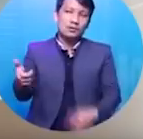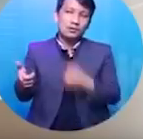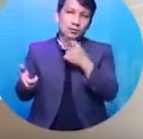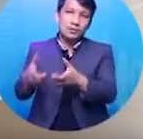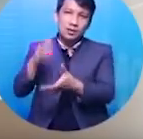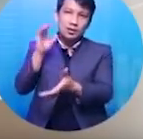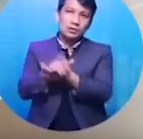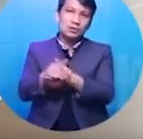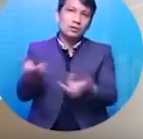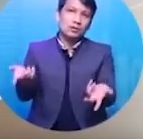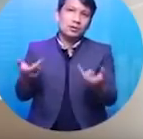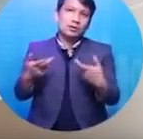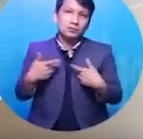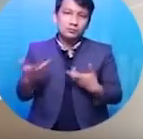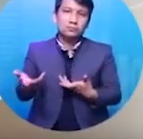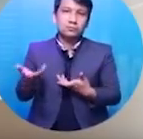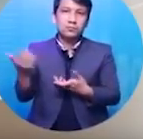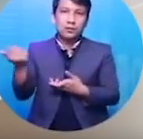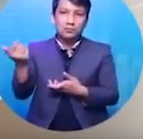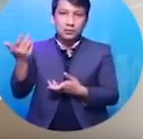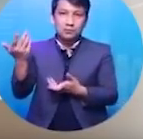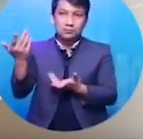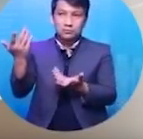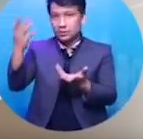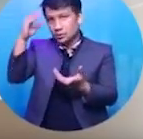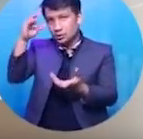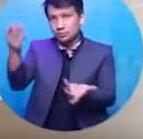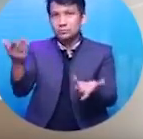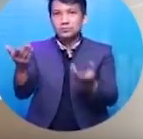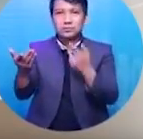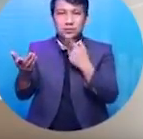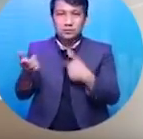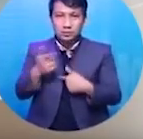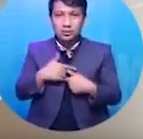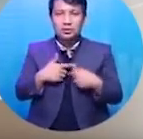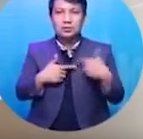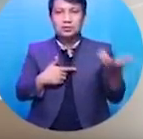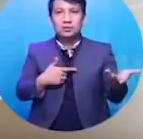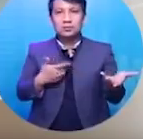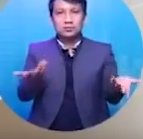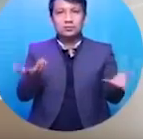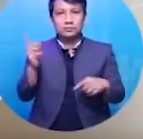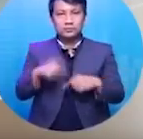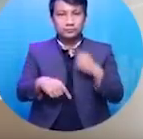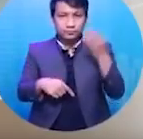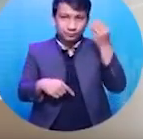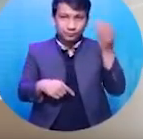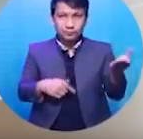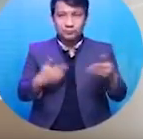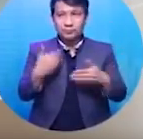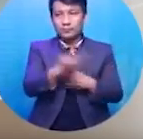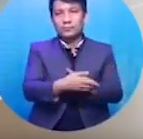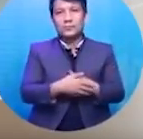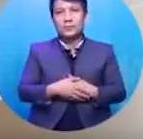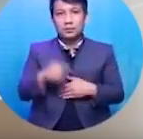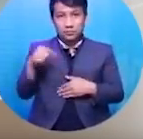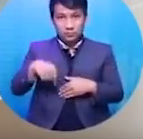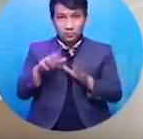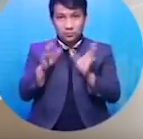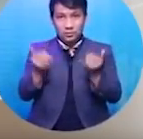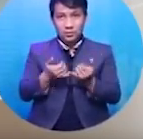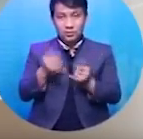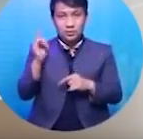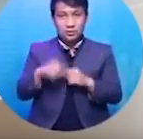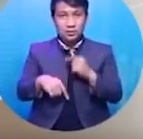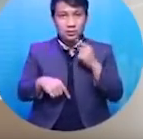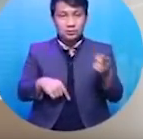asawa, sumitingin sa ibang lalaki. So sa tingin ko po naman, wala naman. Kasi dito sa aming barangay, hindi naman